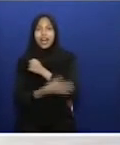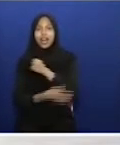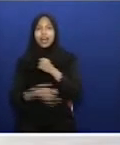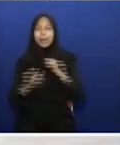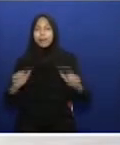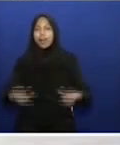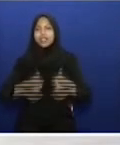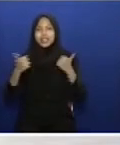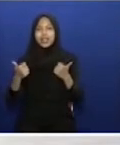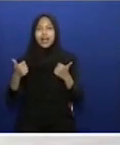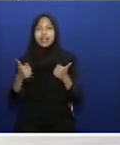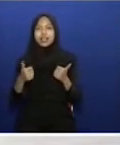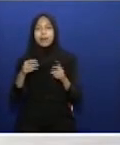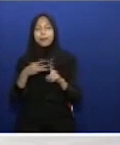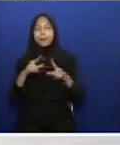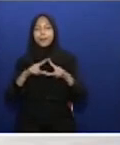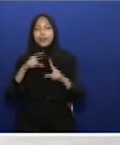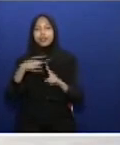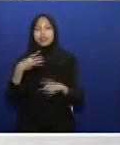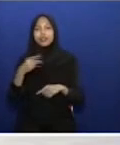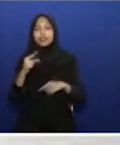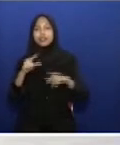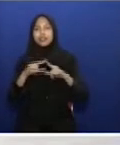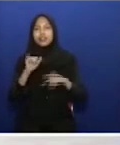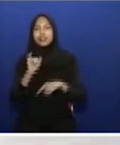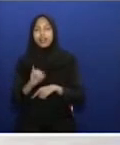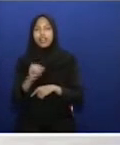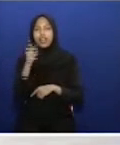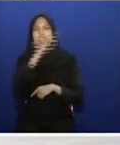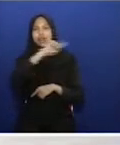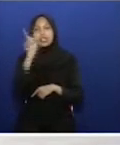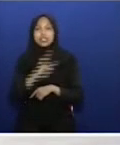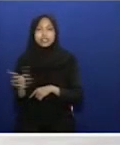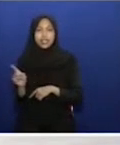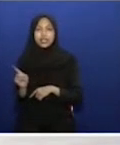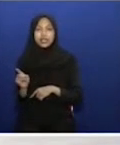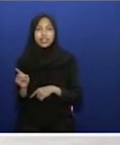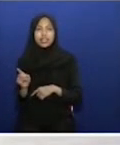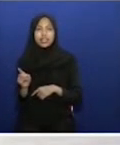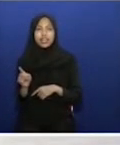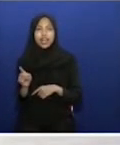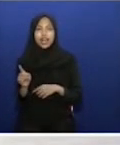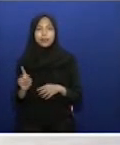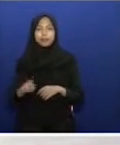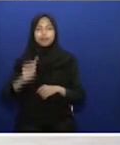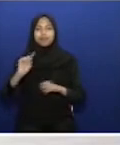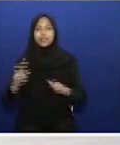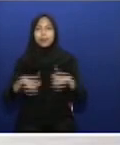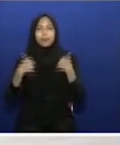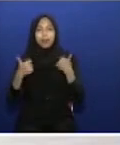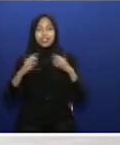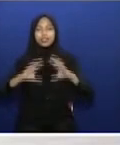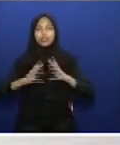Tujuannya adalah supaya kalian bisa kerja di daerah-daerah. Pada tahun 2040, Indonesia